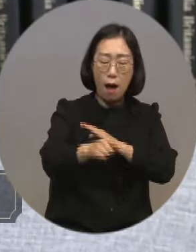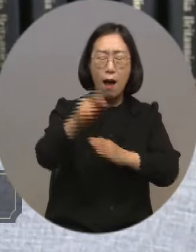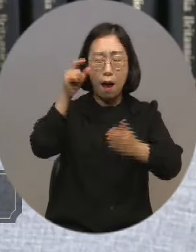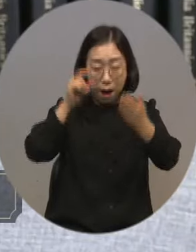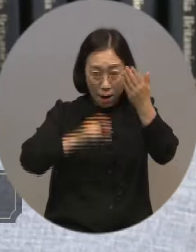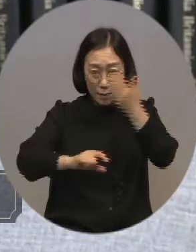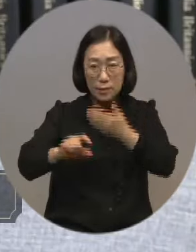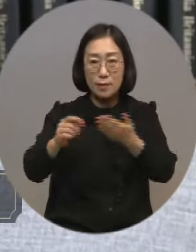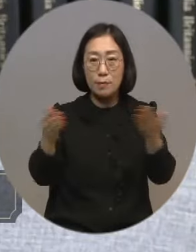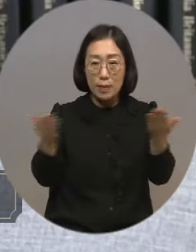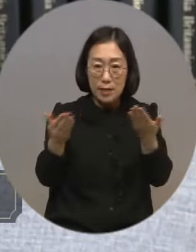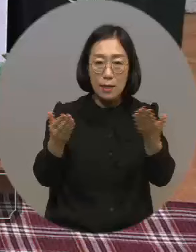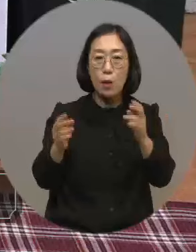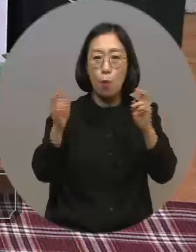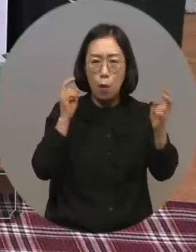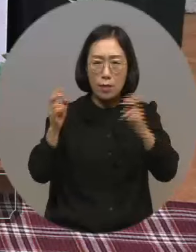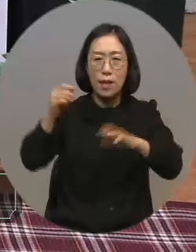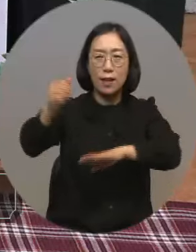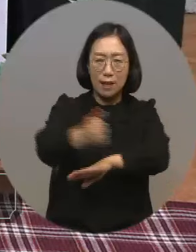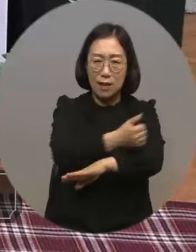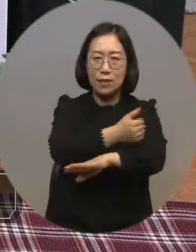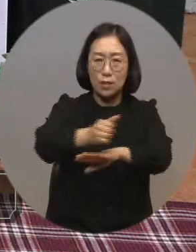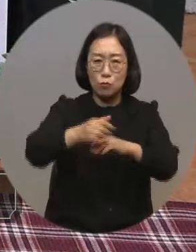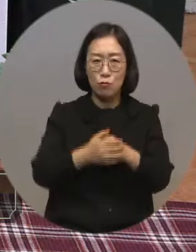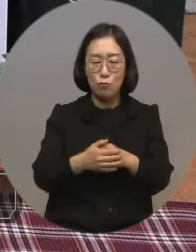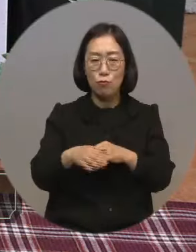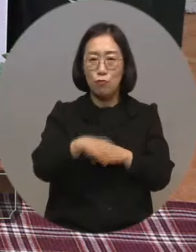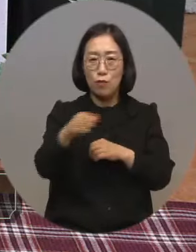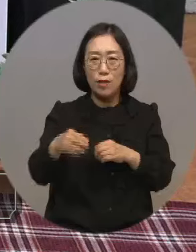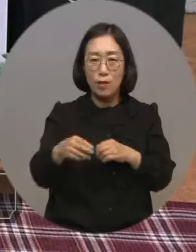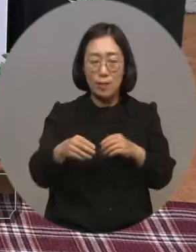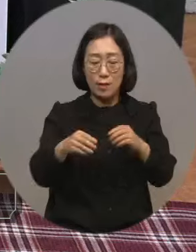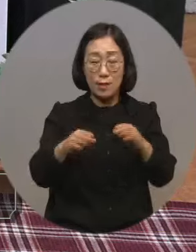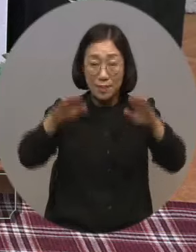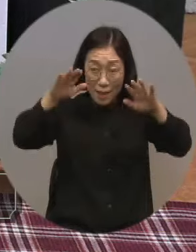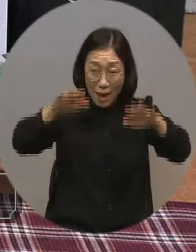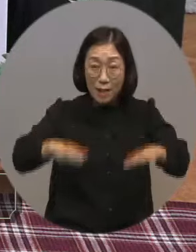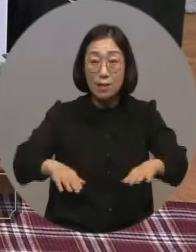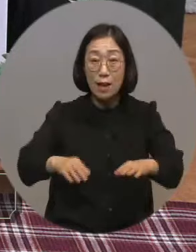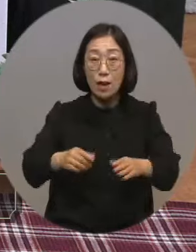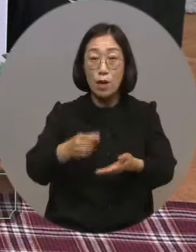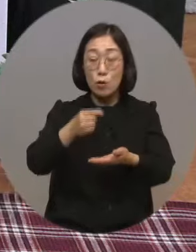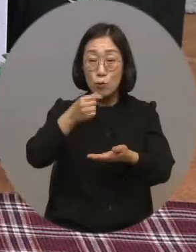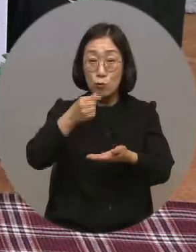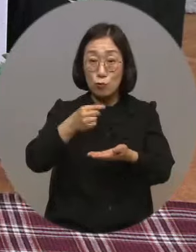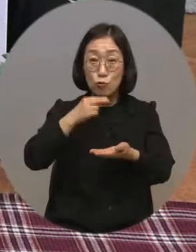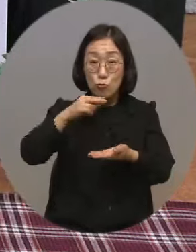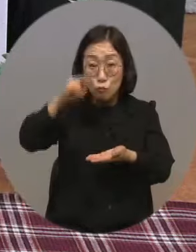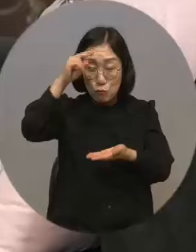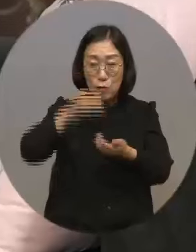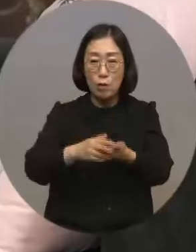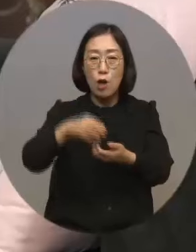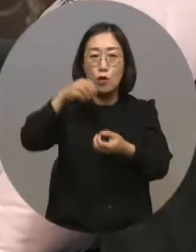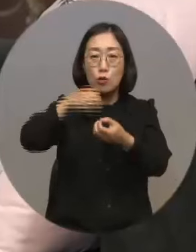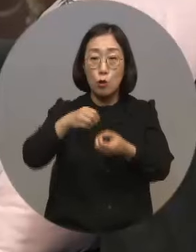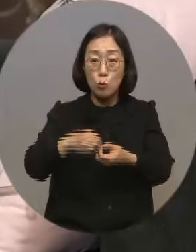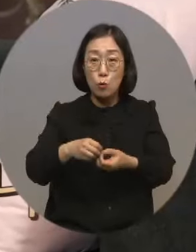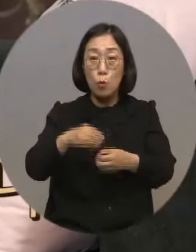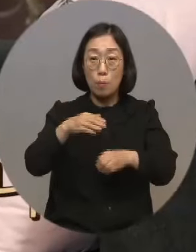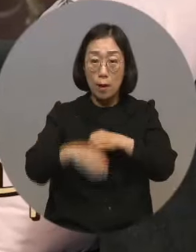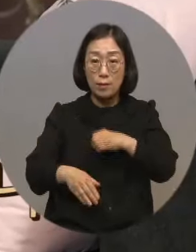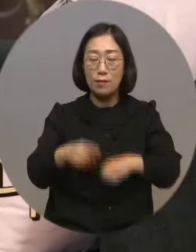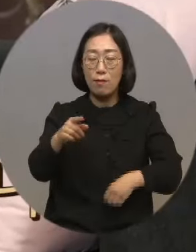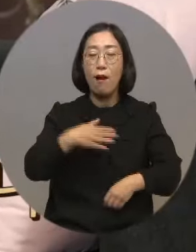이렇게 하면서 배우면서 그때 우리 제사술이 전통주라는 걸 알았을 때 제가 얼마나 돈도